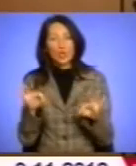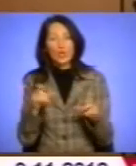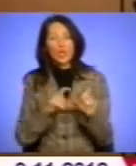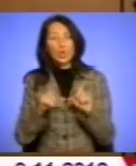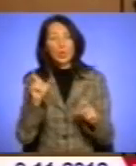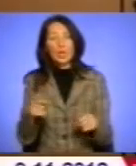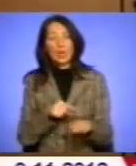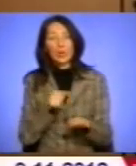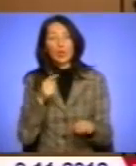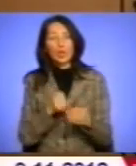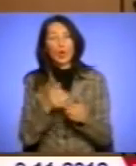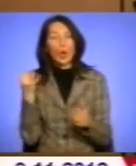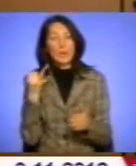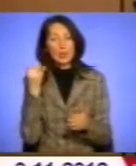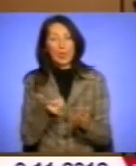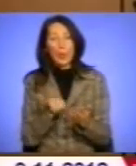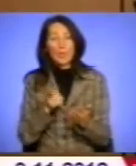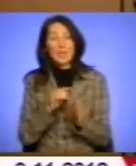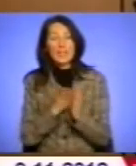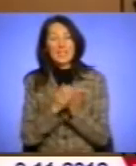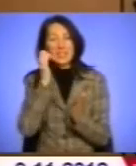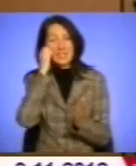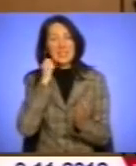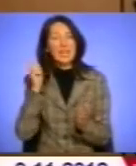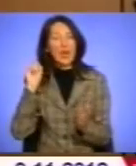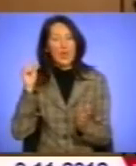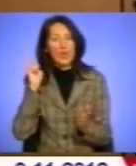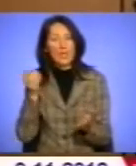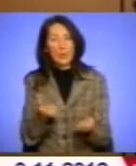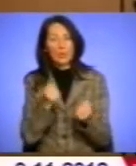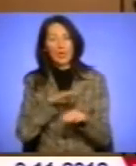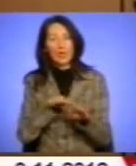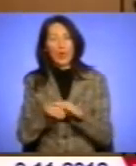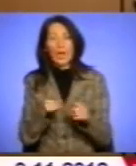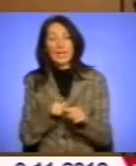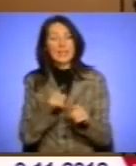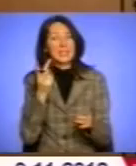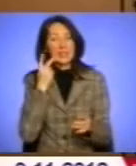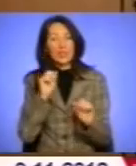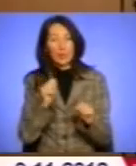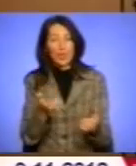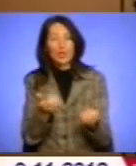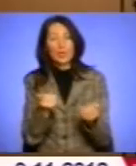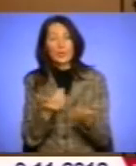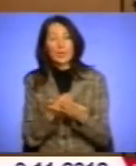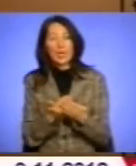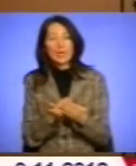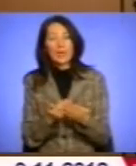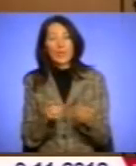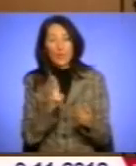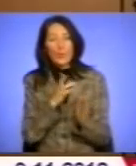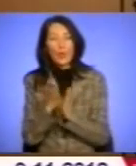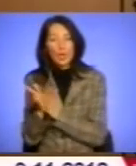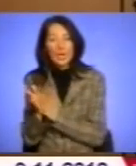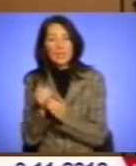студентам доторкнутися до історії, полистати книжки старовинні, потримати їх в руках, які не завжди можна отримати навіть, напевно, і в